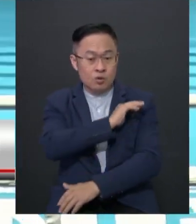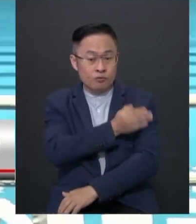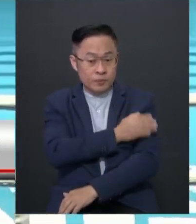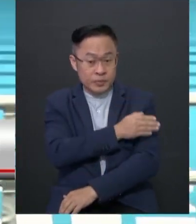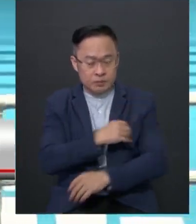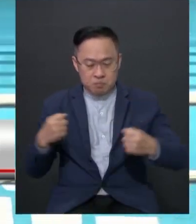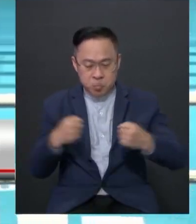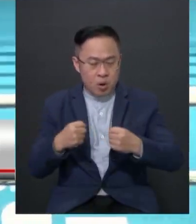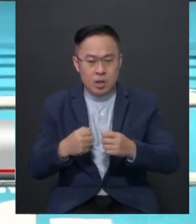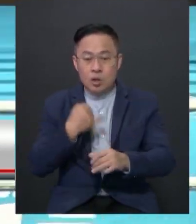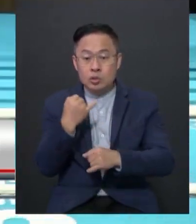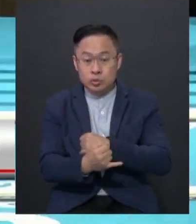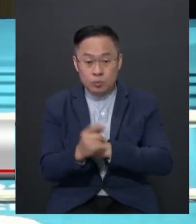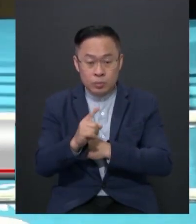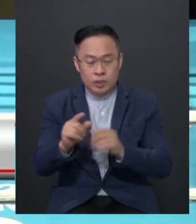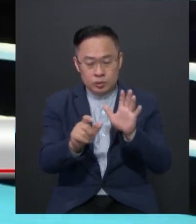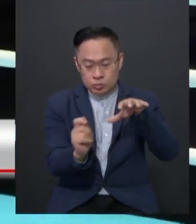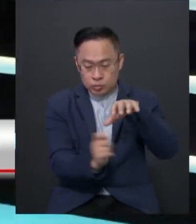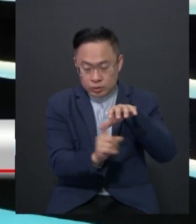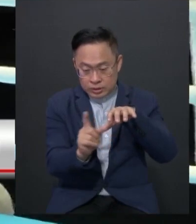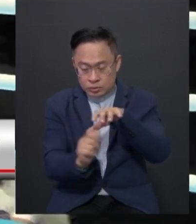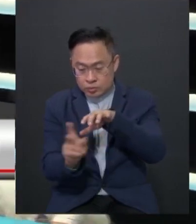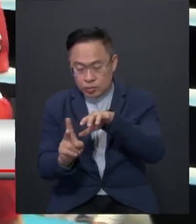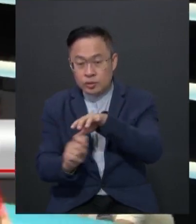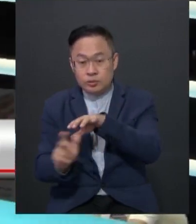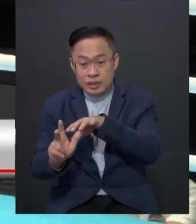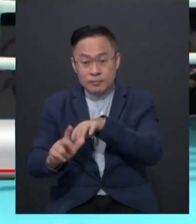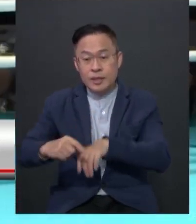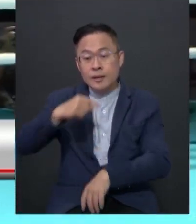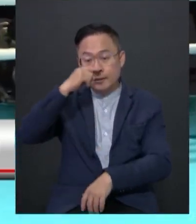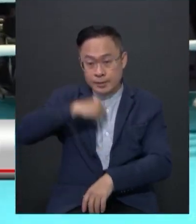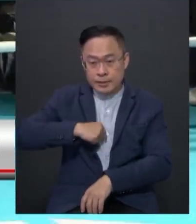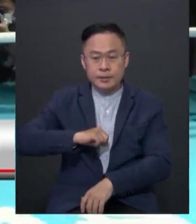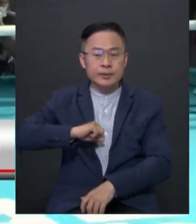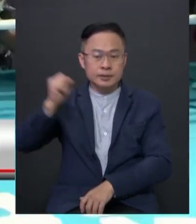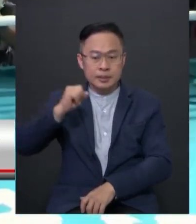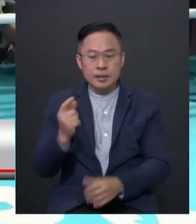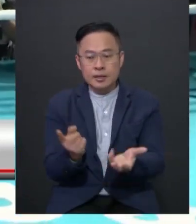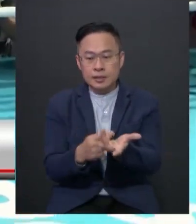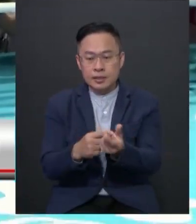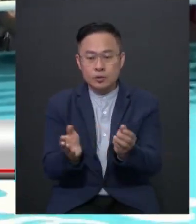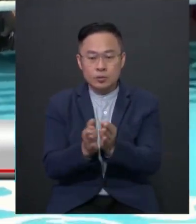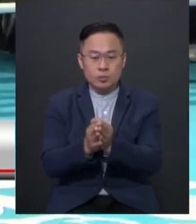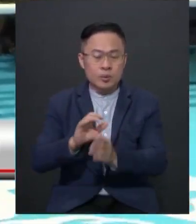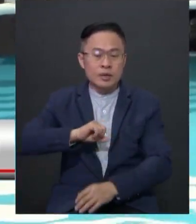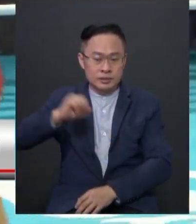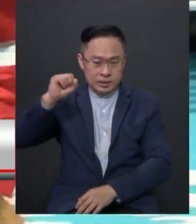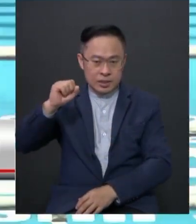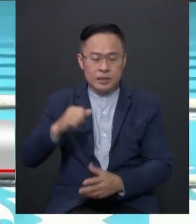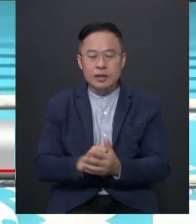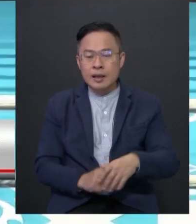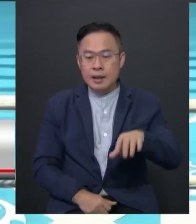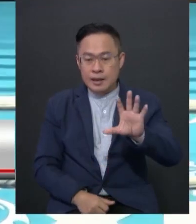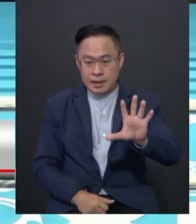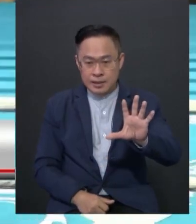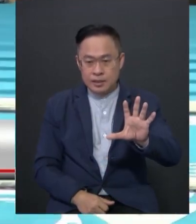ากฟิลิปปินส์ปรากฏว่าทั้ง3ยกนะคะเป็นทิพย์สัจจานักชกสาวไทยที่ทำได้ดีกว่าชนะคะแนนเอกฉันท์เลยค่ะ5